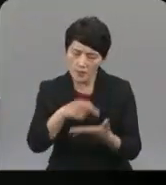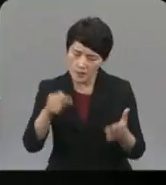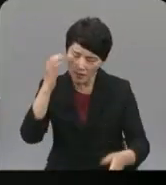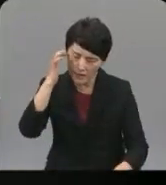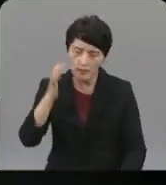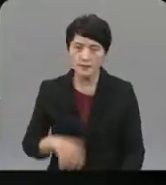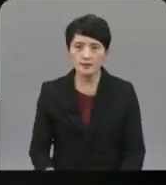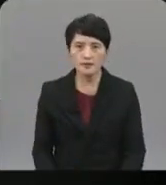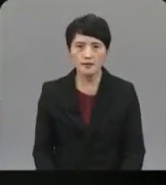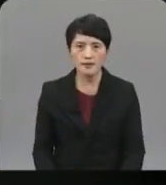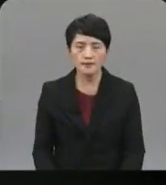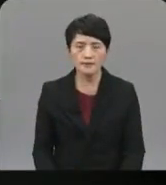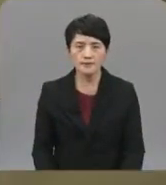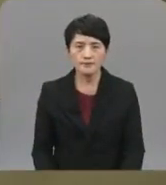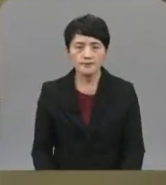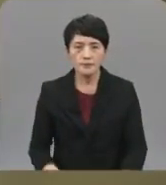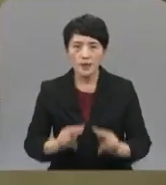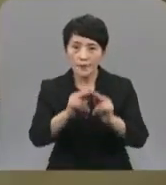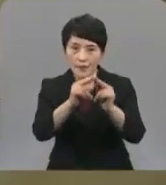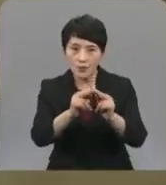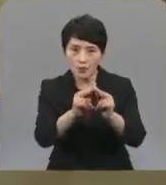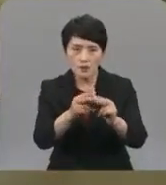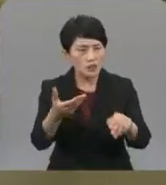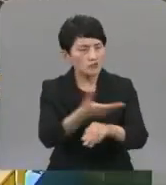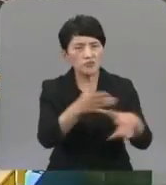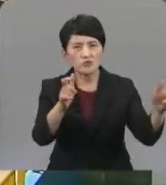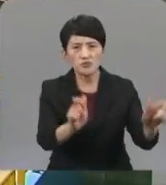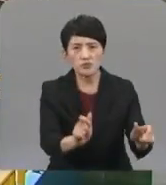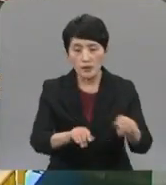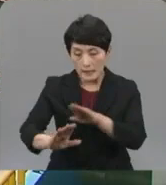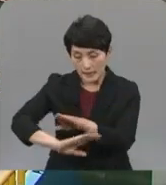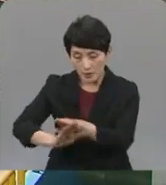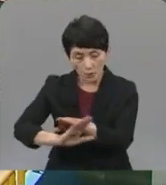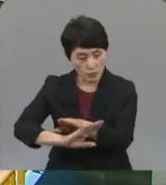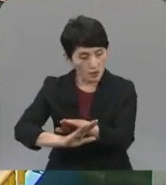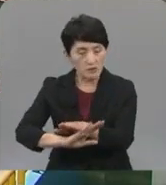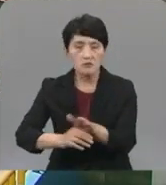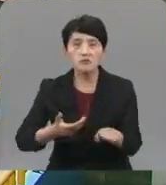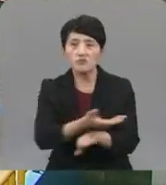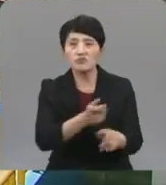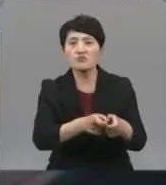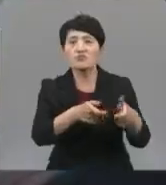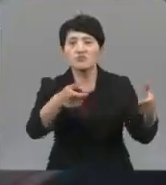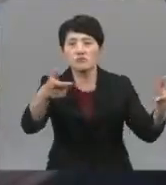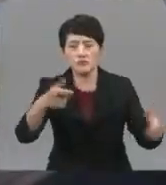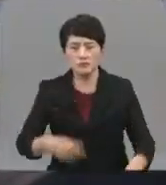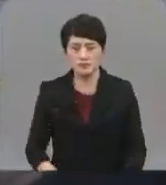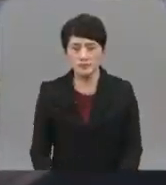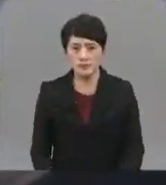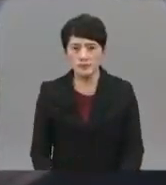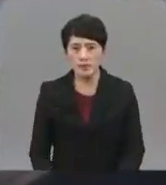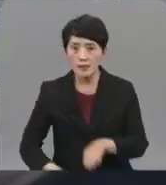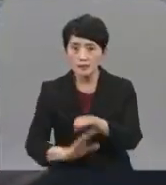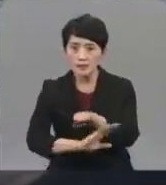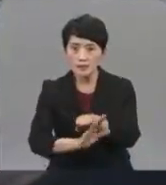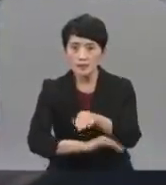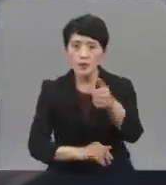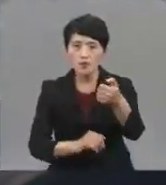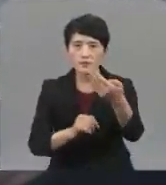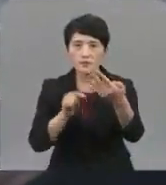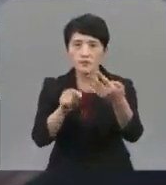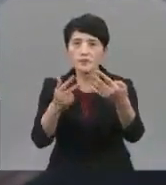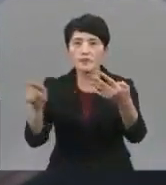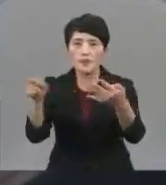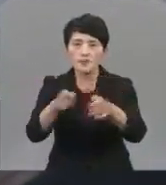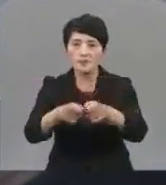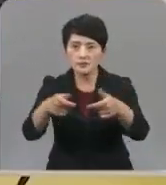了13.2%。韩国单月出口额自去年十月至今年四月连续七个月